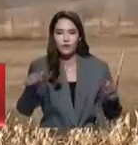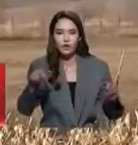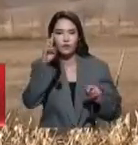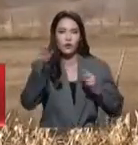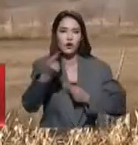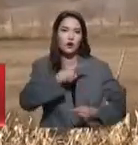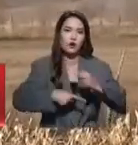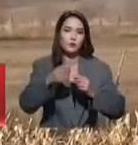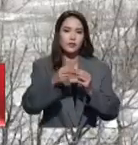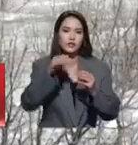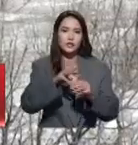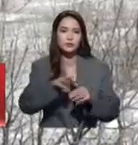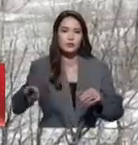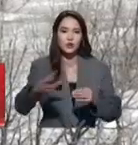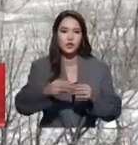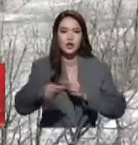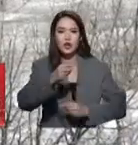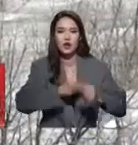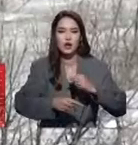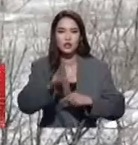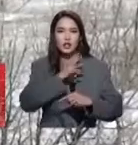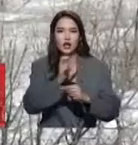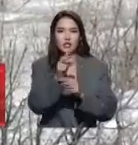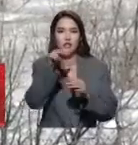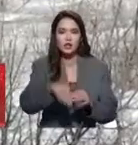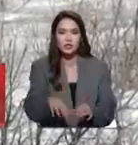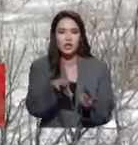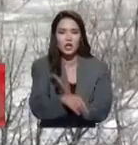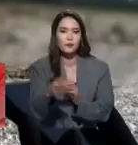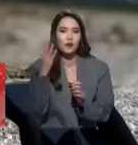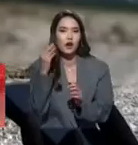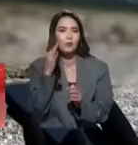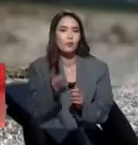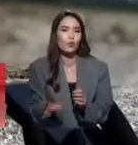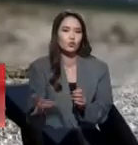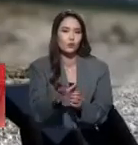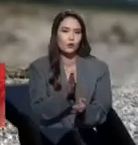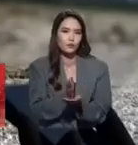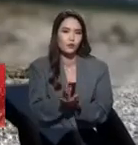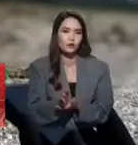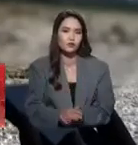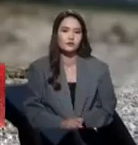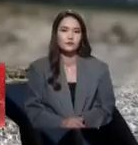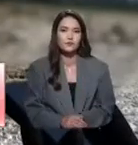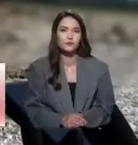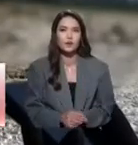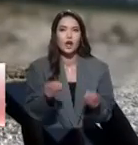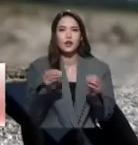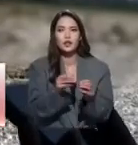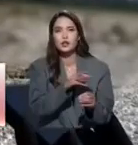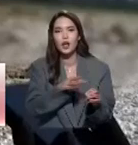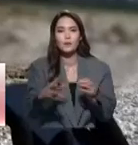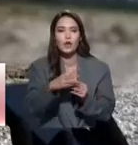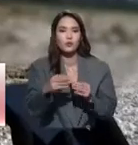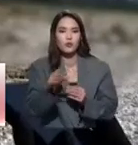10 миллионов гектаров земель. 213 тысяч из них в Алматинской области. 10 миллионов гектаров земель